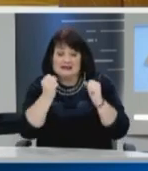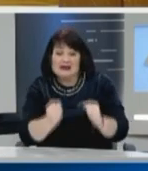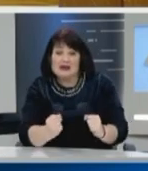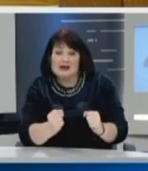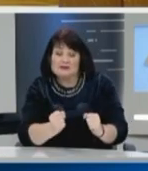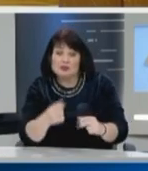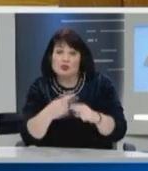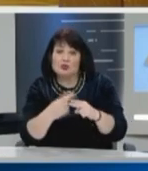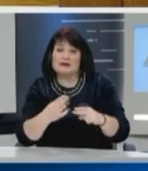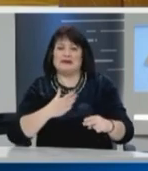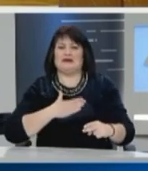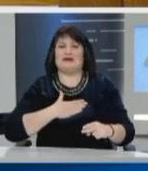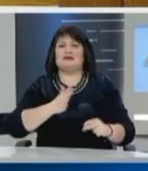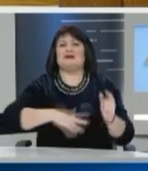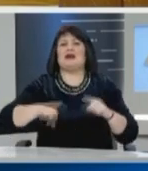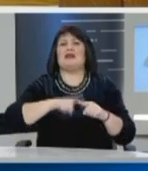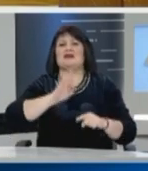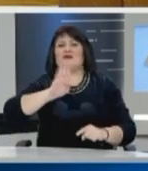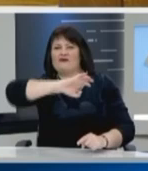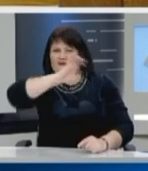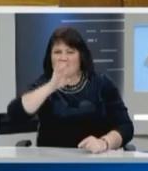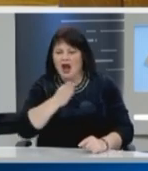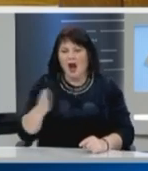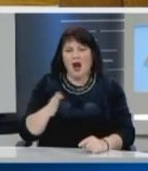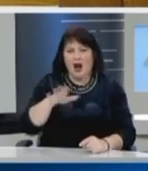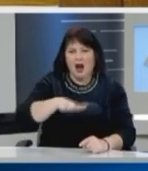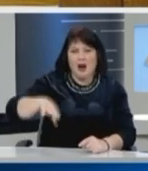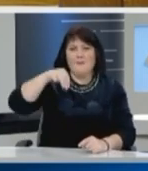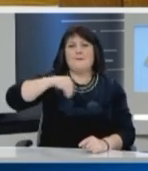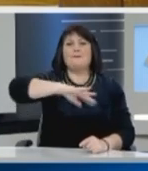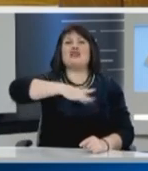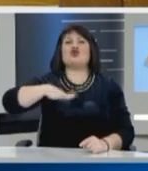χώρας στα Βαλκάνια και στην Ανατολική Μεσόγειο.